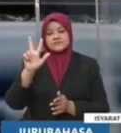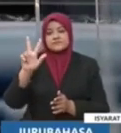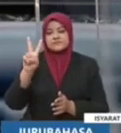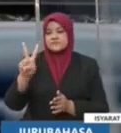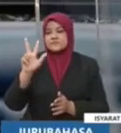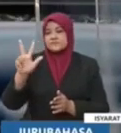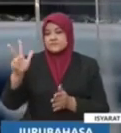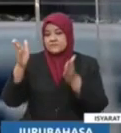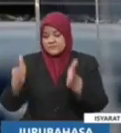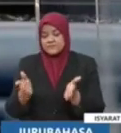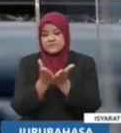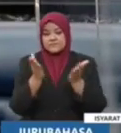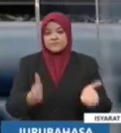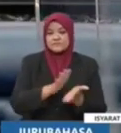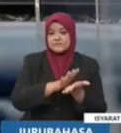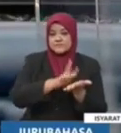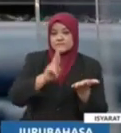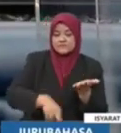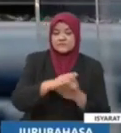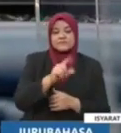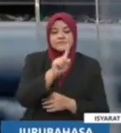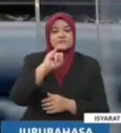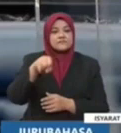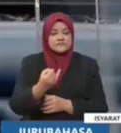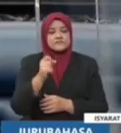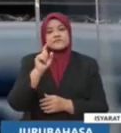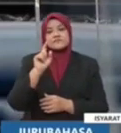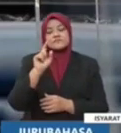7233 orang murid sekolah rendah dan